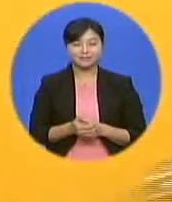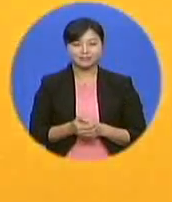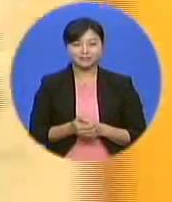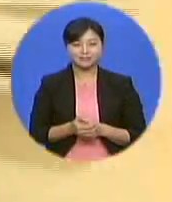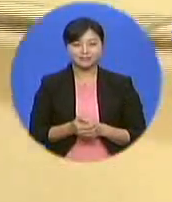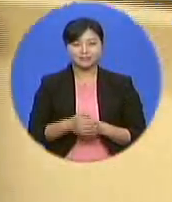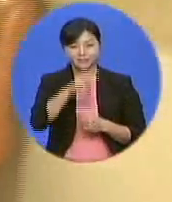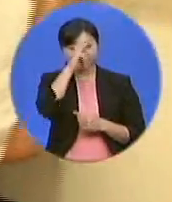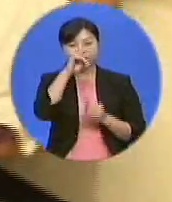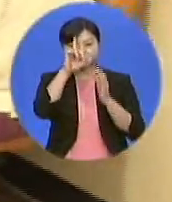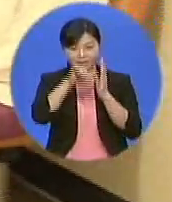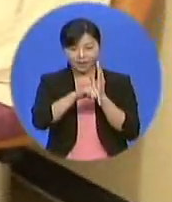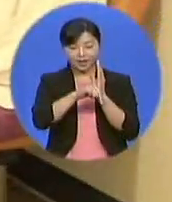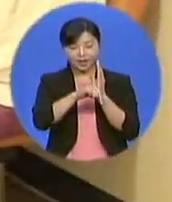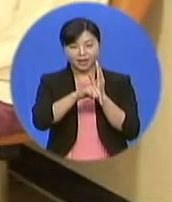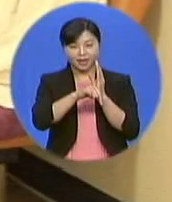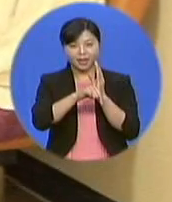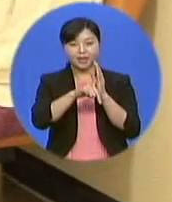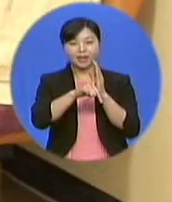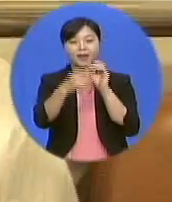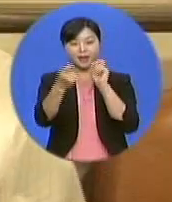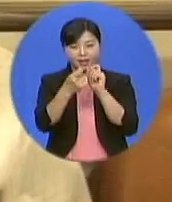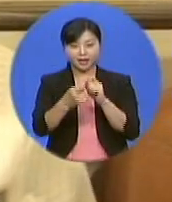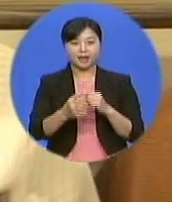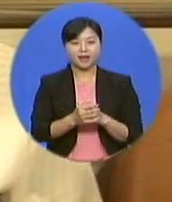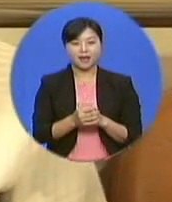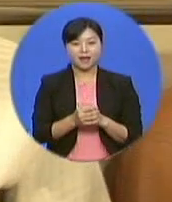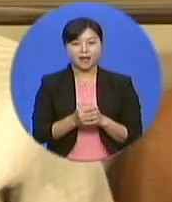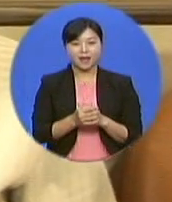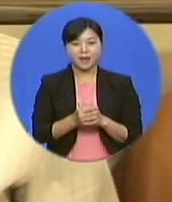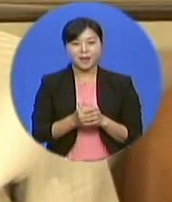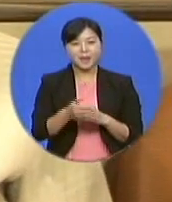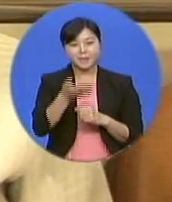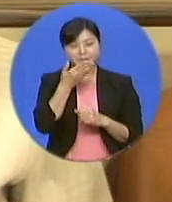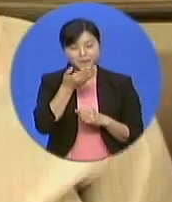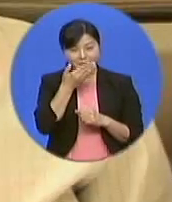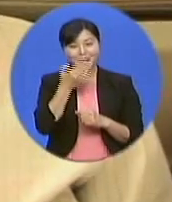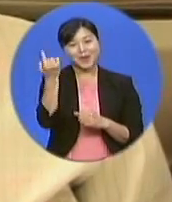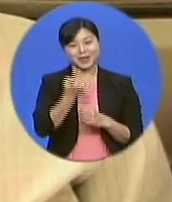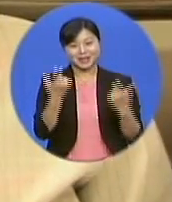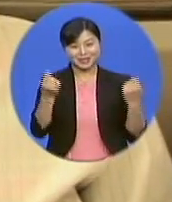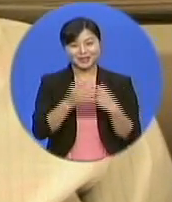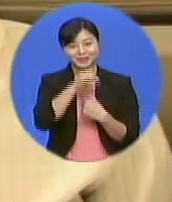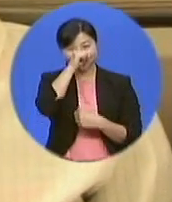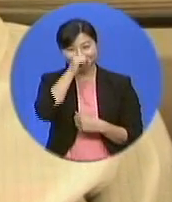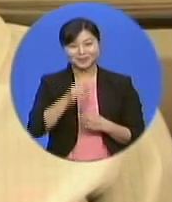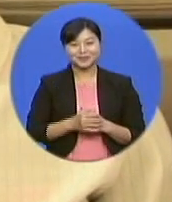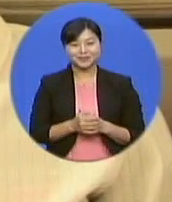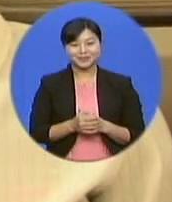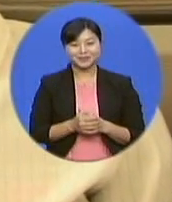어느새 점심시간이 다가오고. 밥이도 먹으러 가세요. 좋아요.